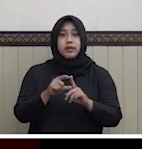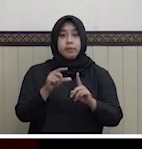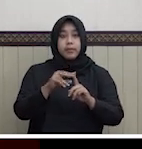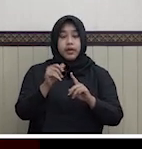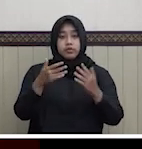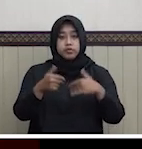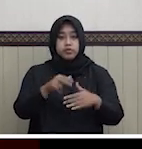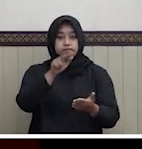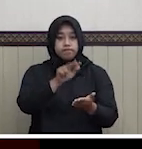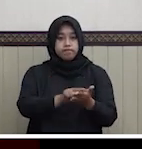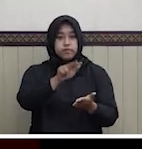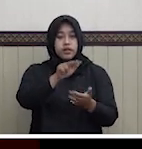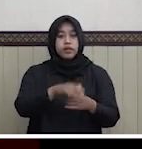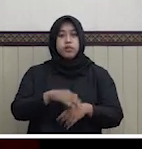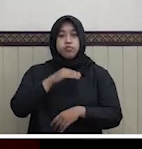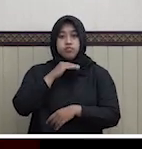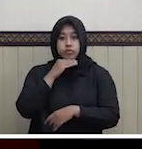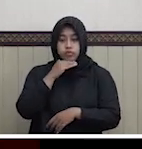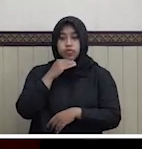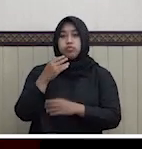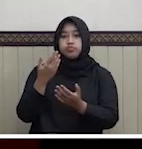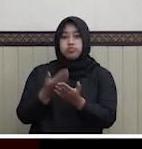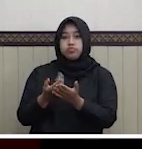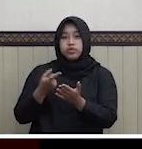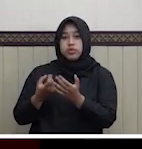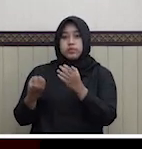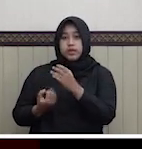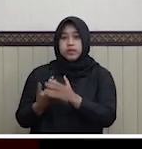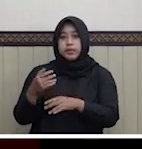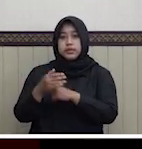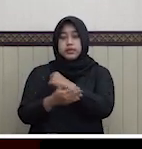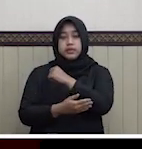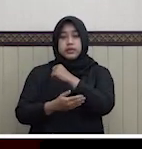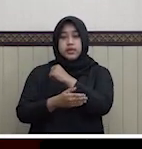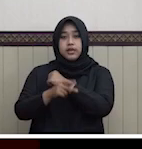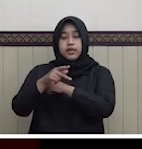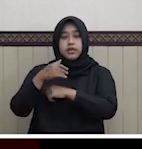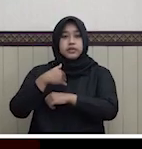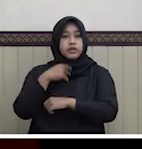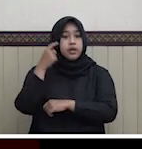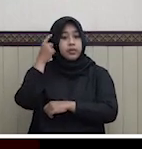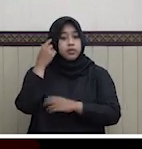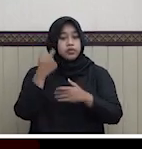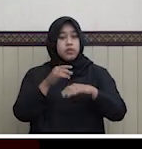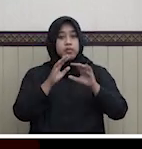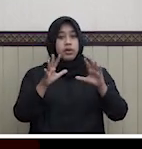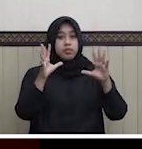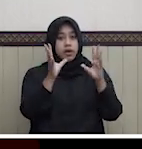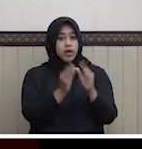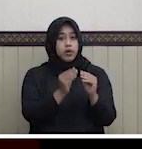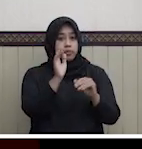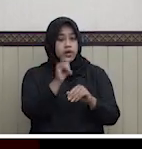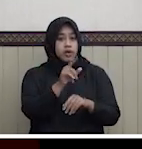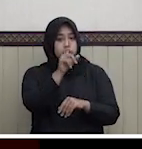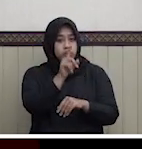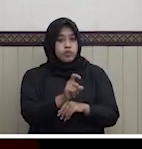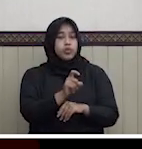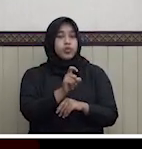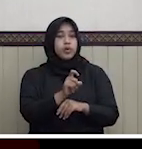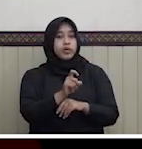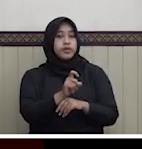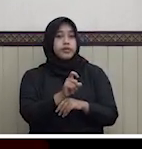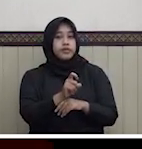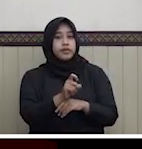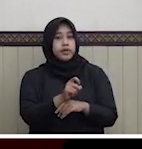DPR kita menunggu nanti penerapannya di negara kita yang saya kira sudah banyak merangkum ya